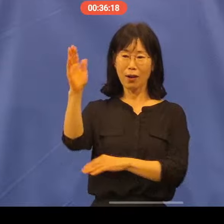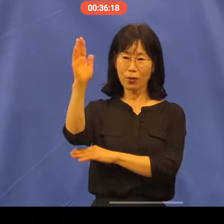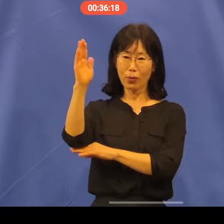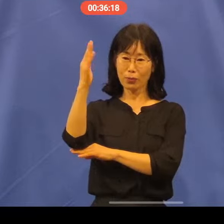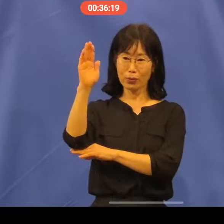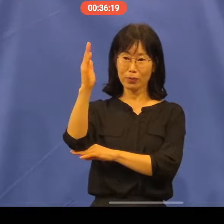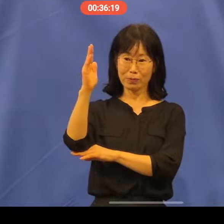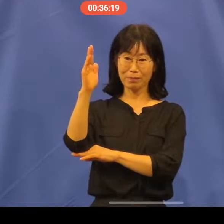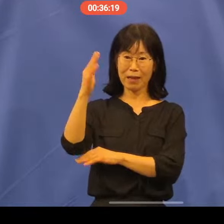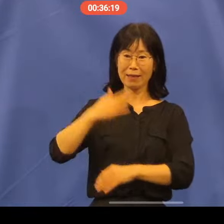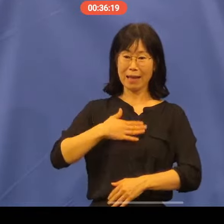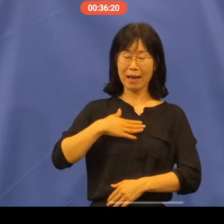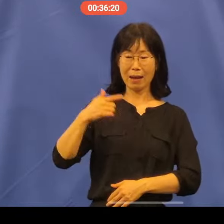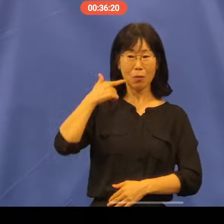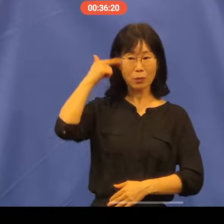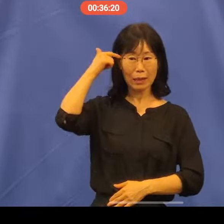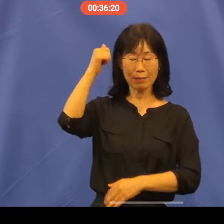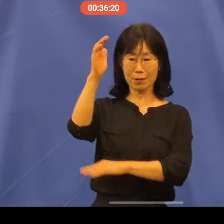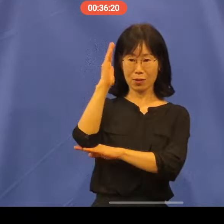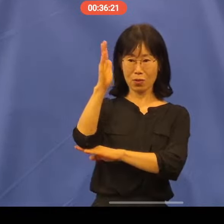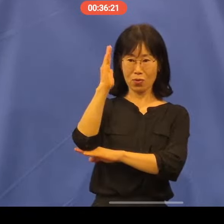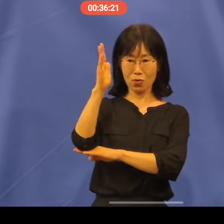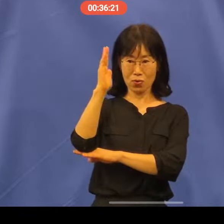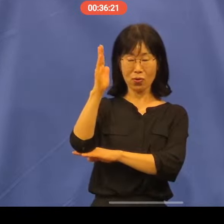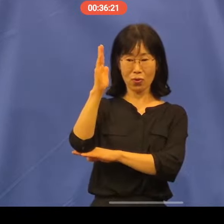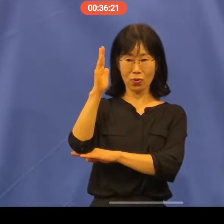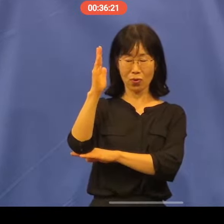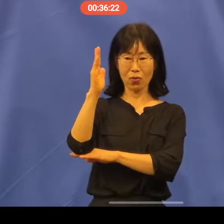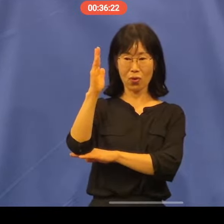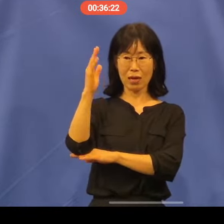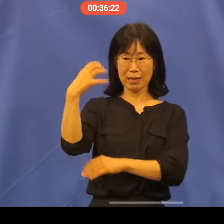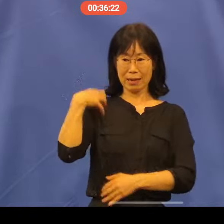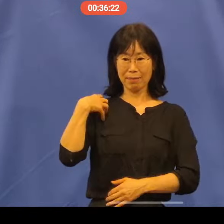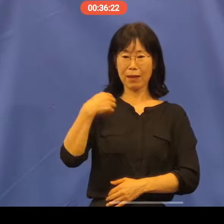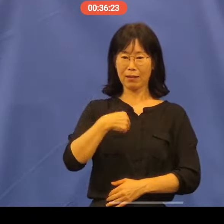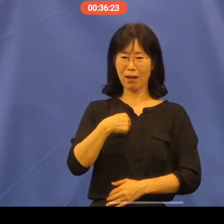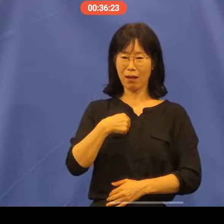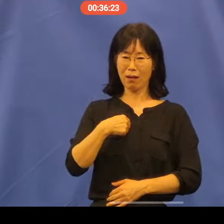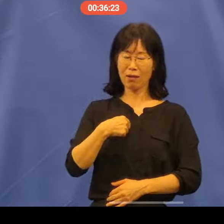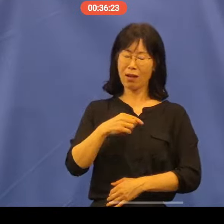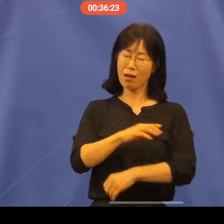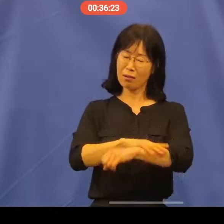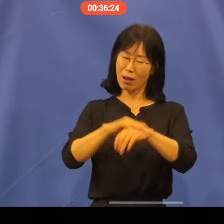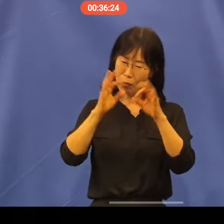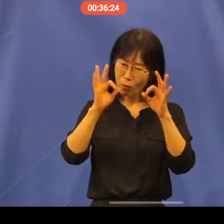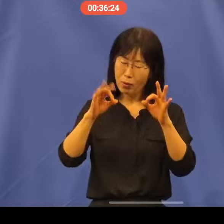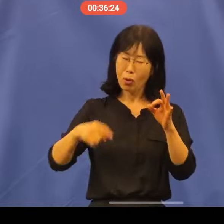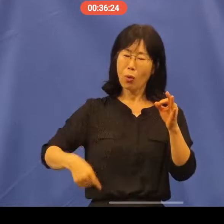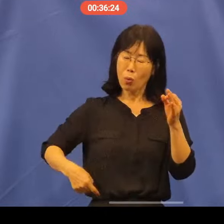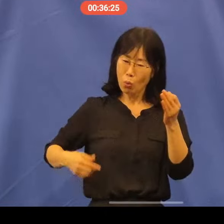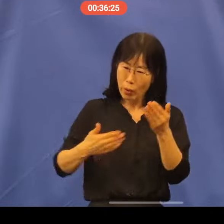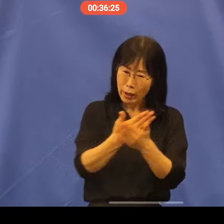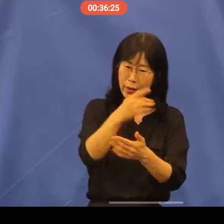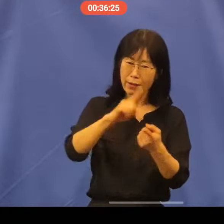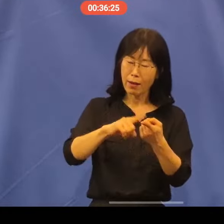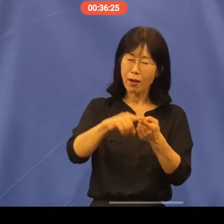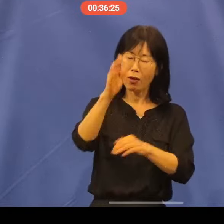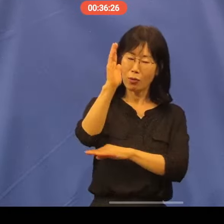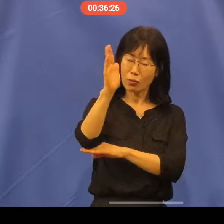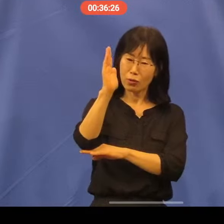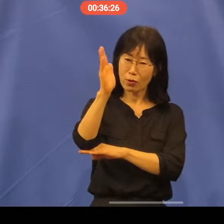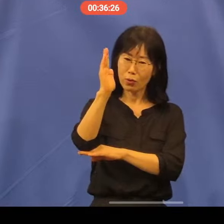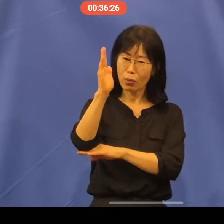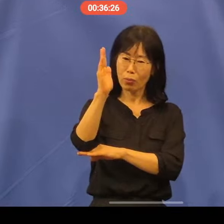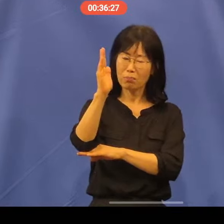설교자로서 회개에 대한 설교를 많이 하지 않은 것 같아. 여러분, 교회의